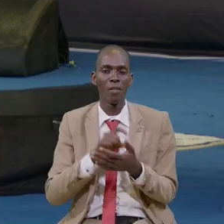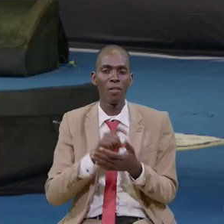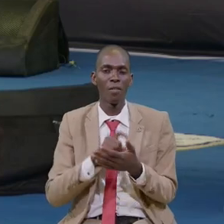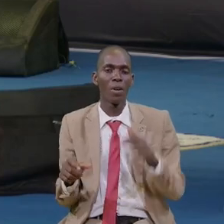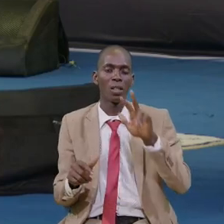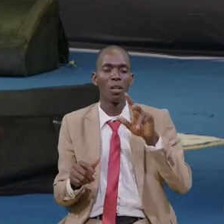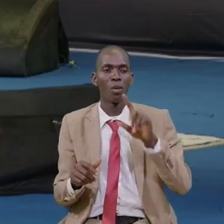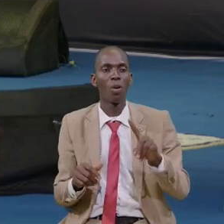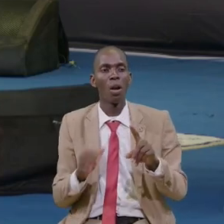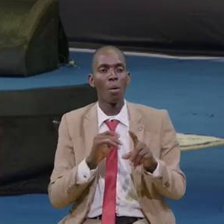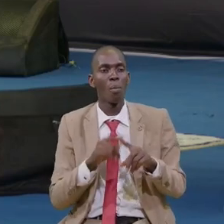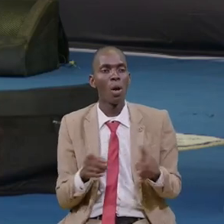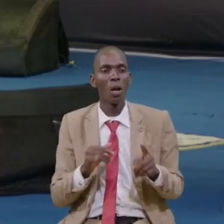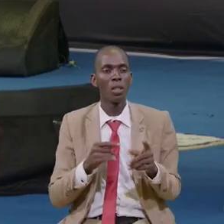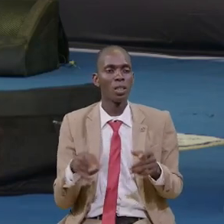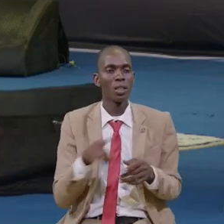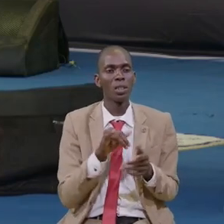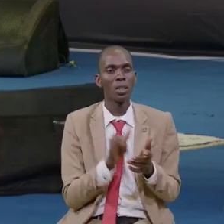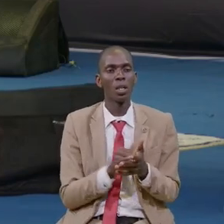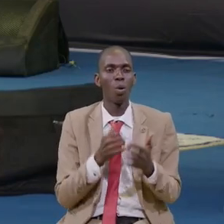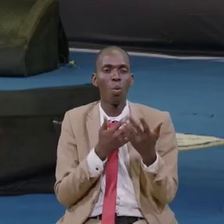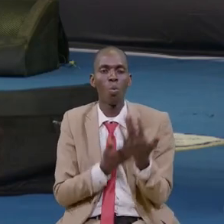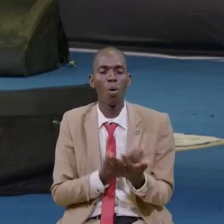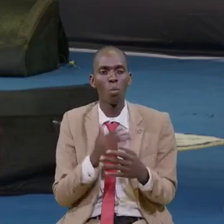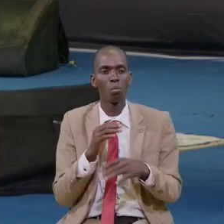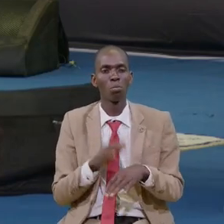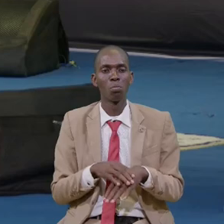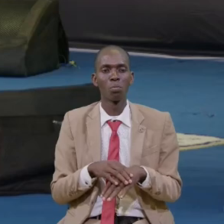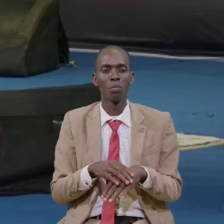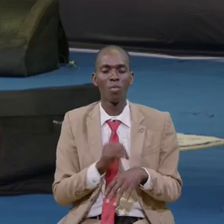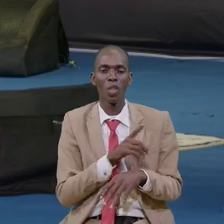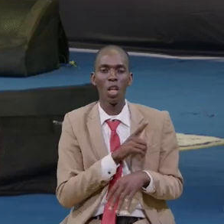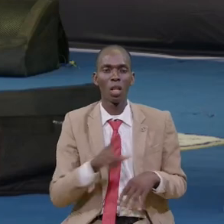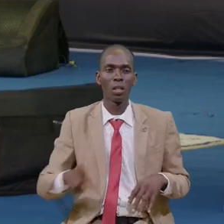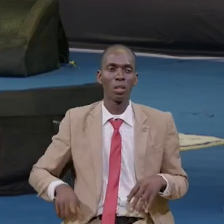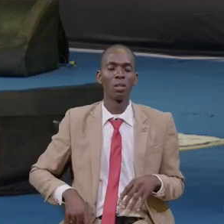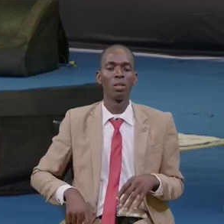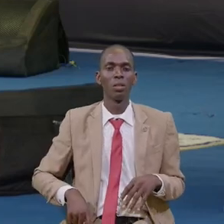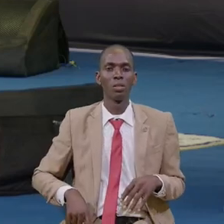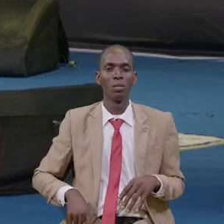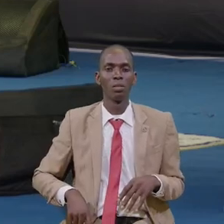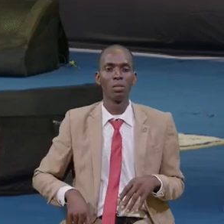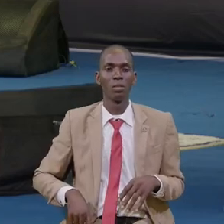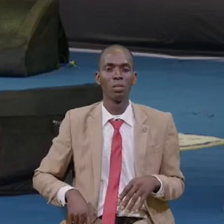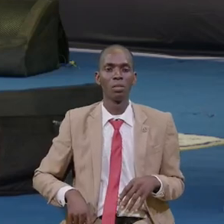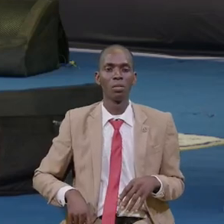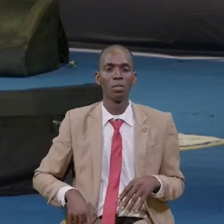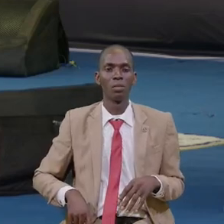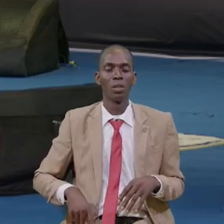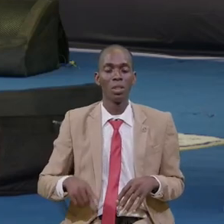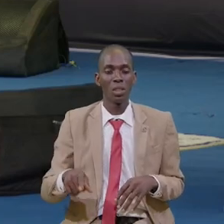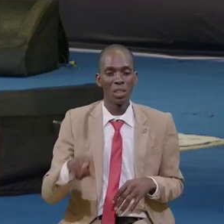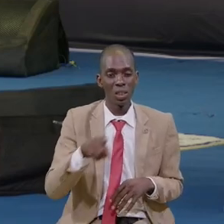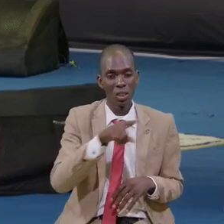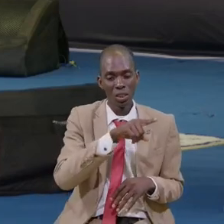verset 31, je vous amène jusqu'à ce point-là et je veux que vous compreniez, mais que ceux qui se confient en l'Éternel, ceux qui